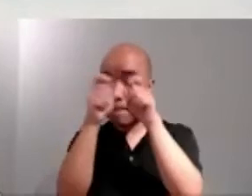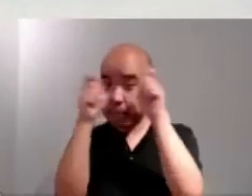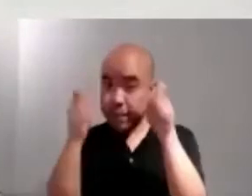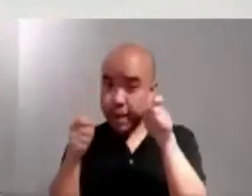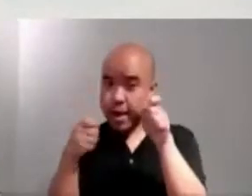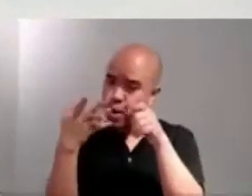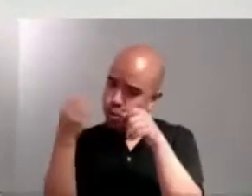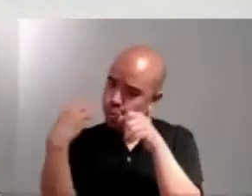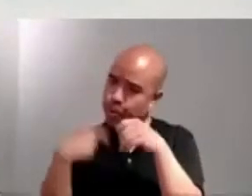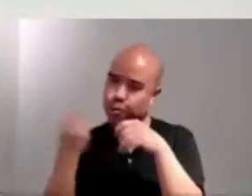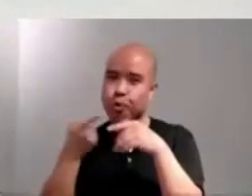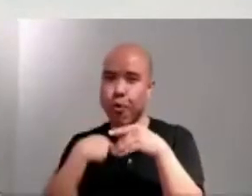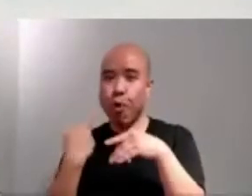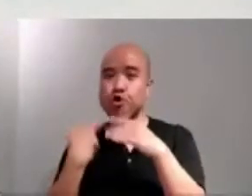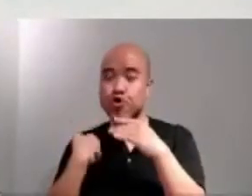慈善的工作。